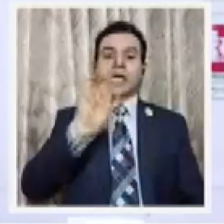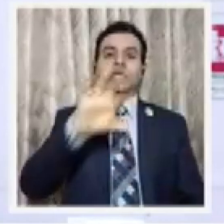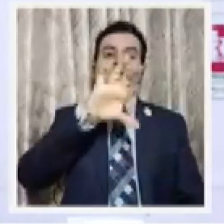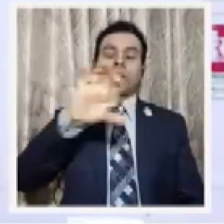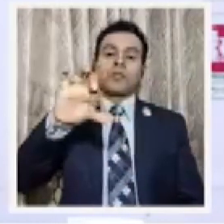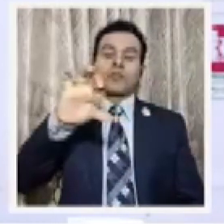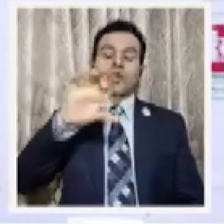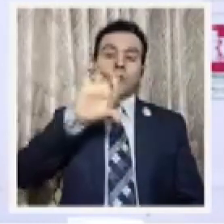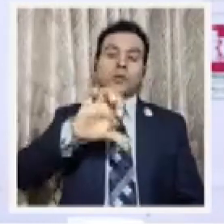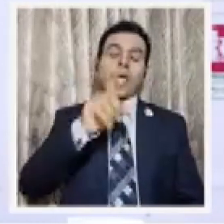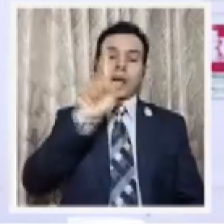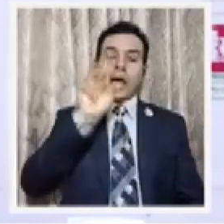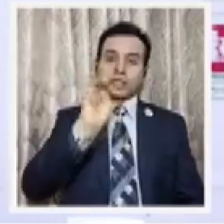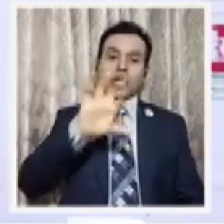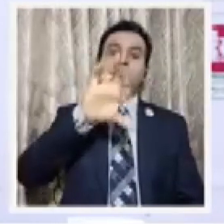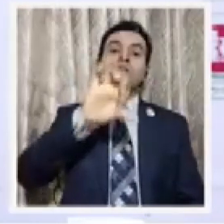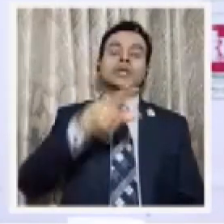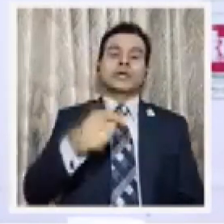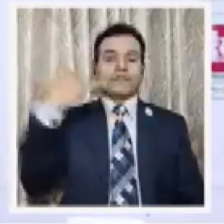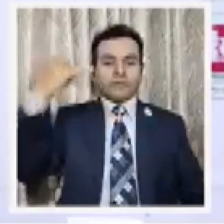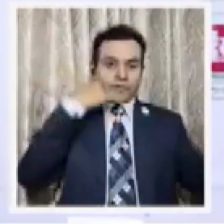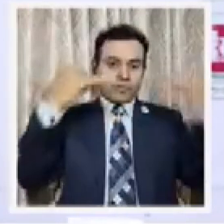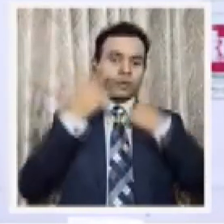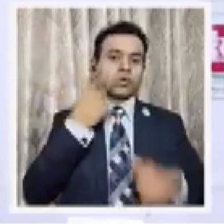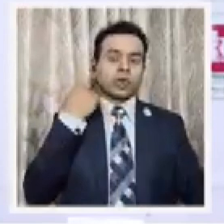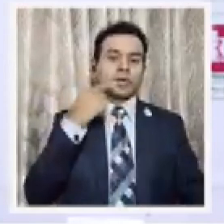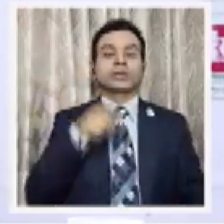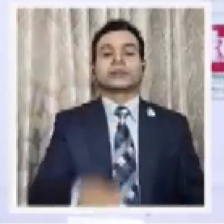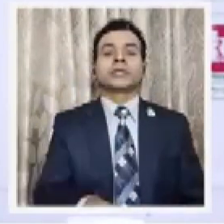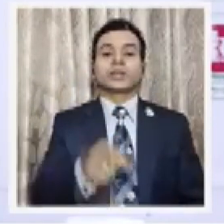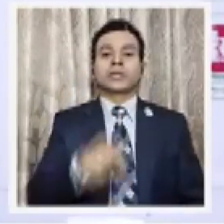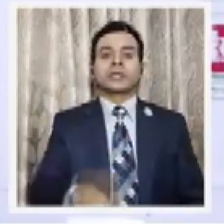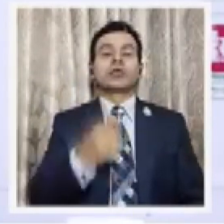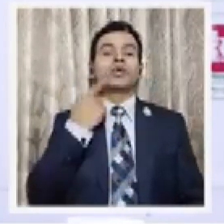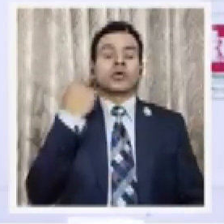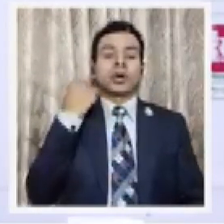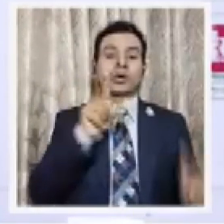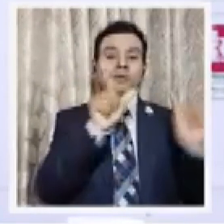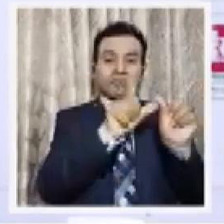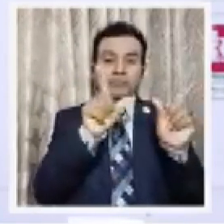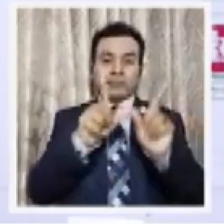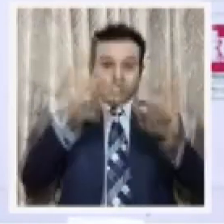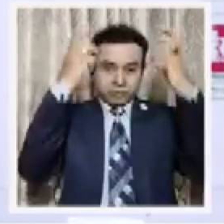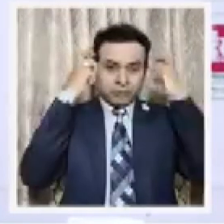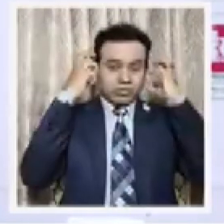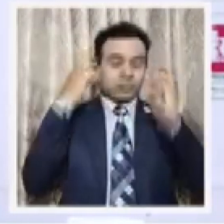64,388টি এবং আইডিসিআর এর যে দুটি হটলাইন আছে সেখানে 1,090টি ফোন গ্রহণ করা হয়েছে।